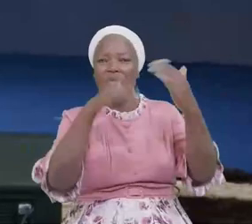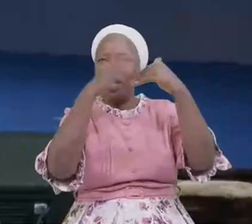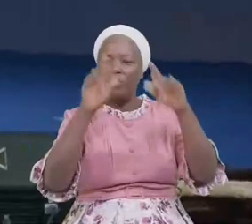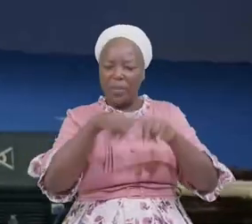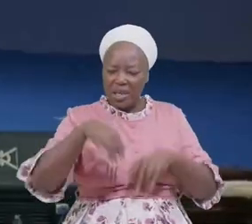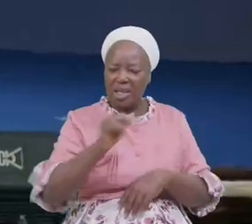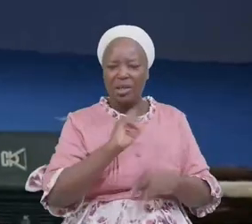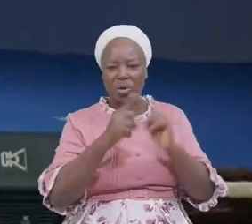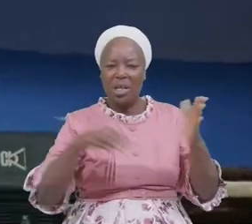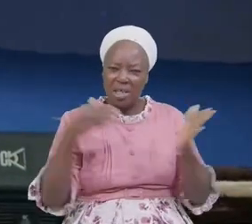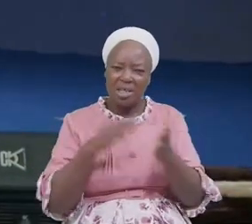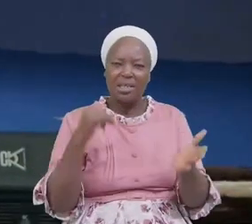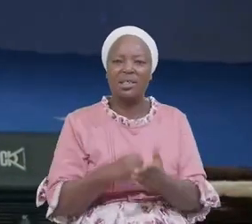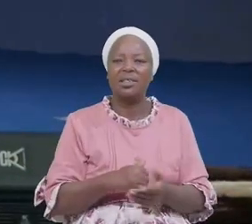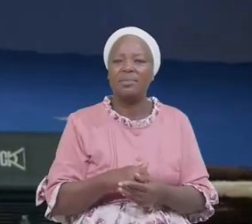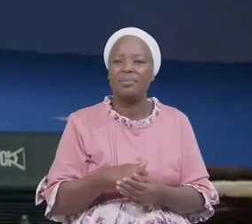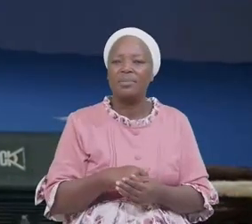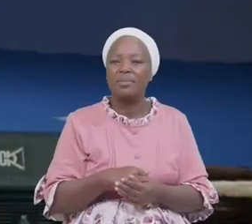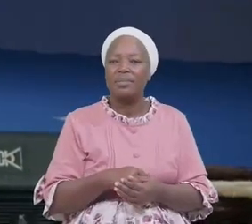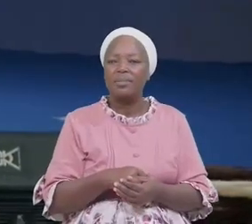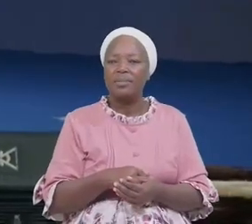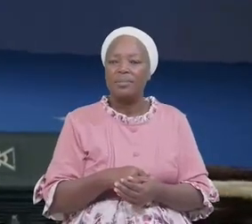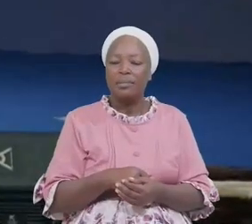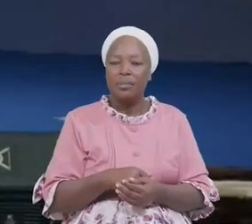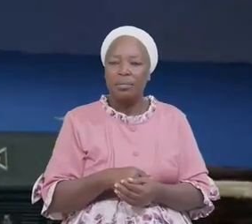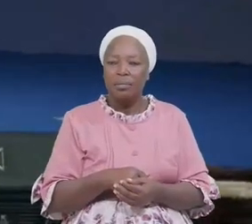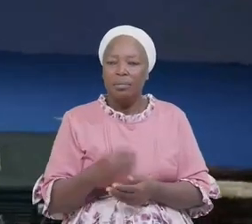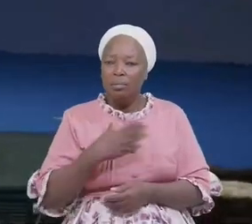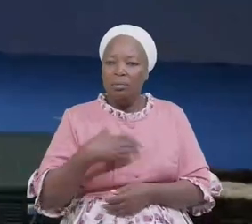Ils n'ont pas l'espérance du ciel, mais ils critiquent.